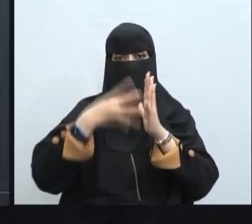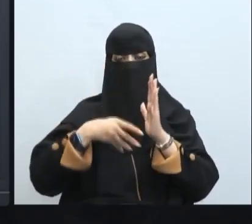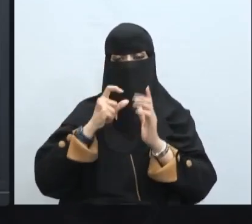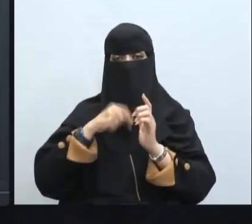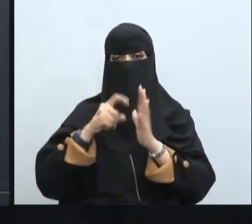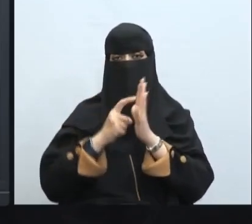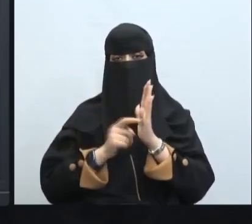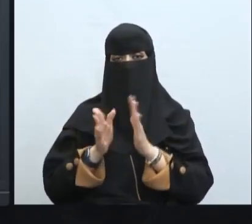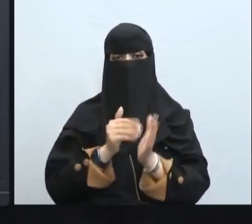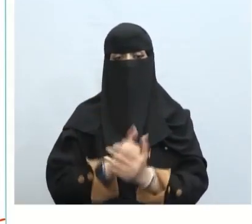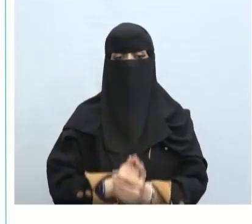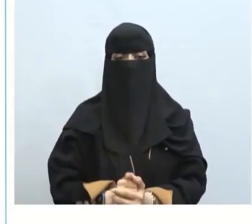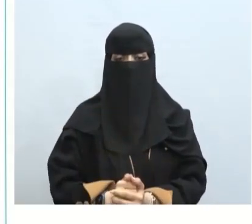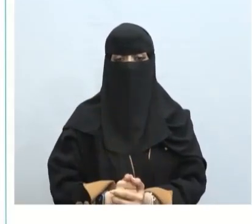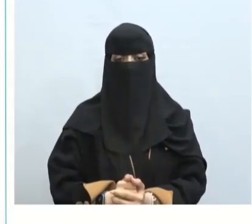والنظام